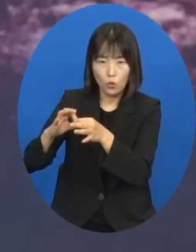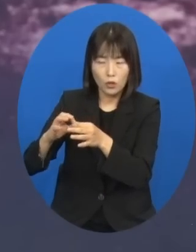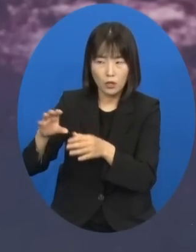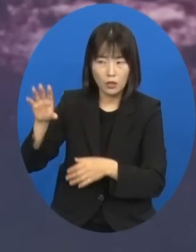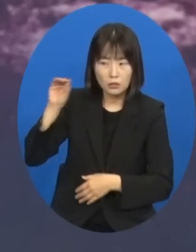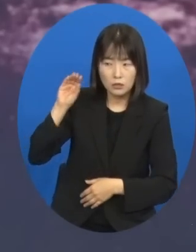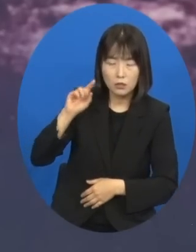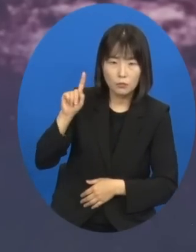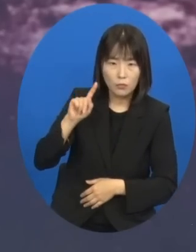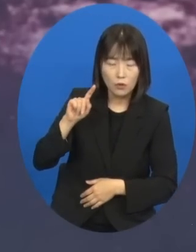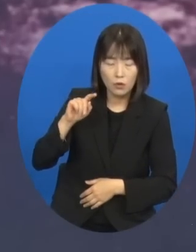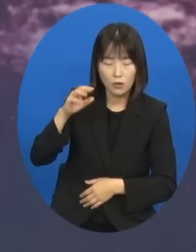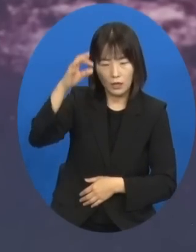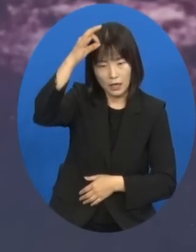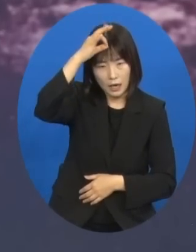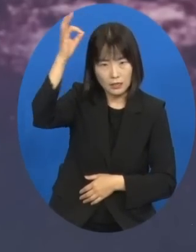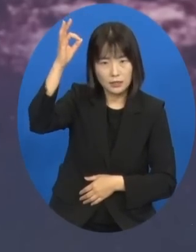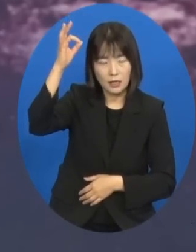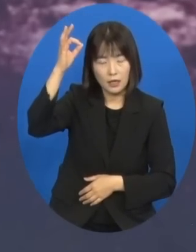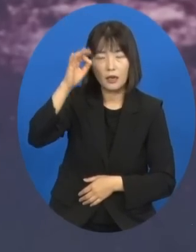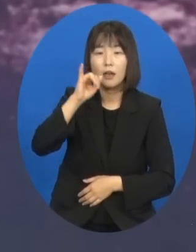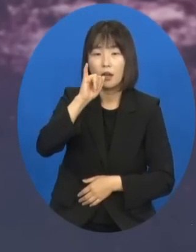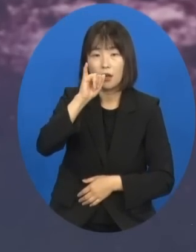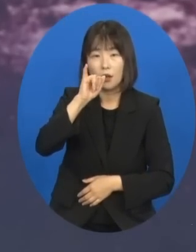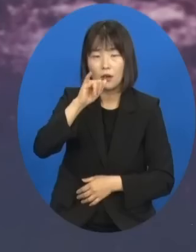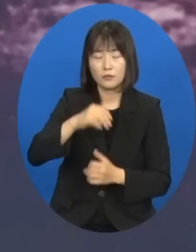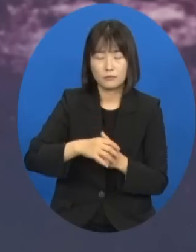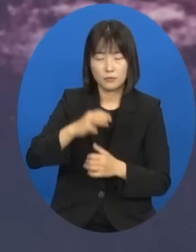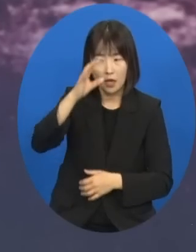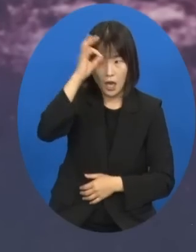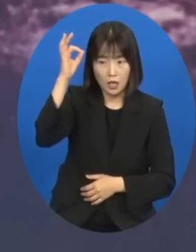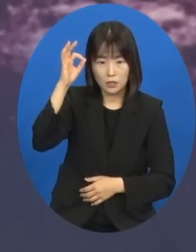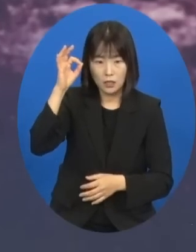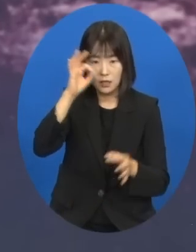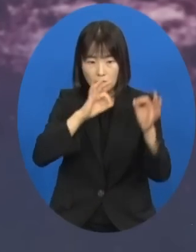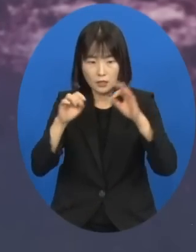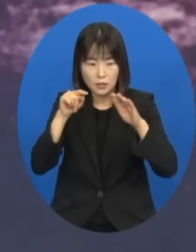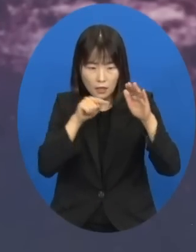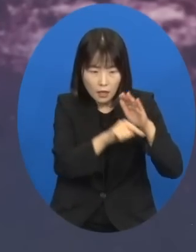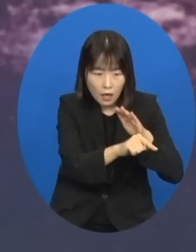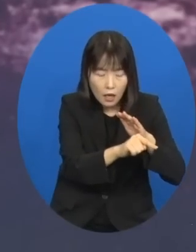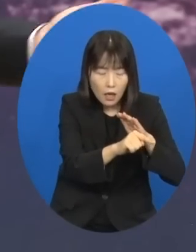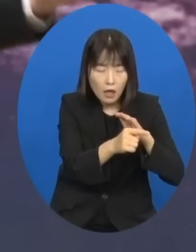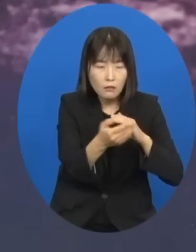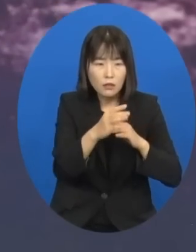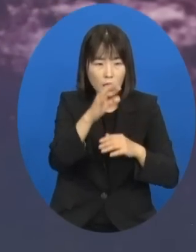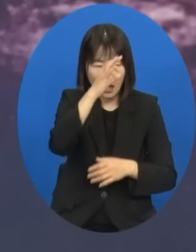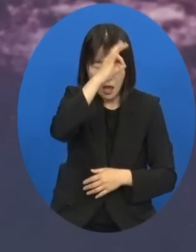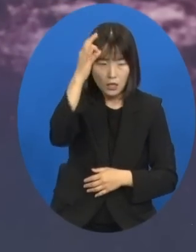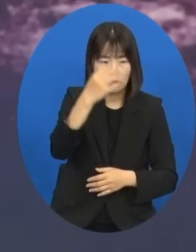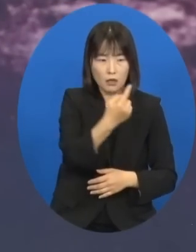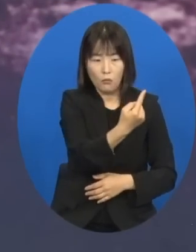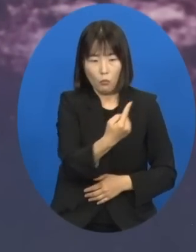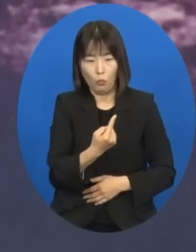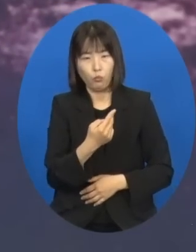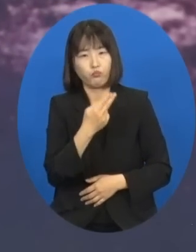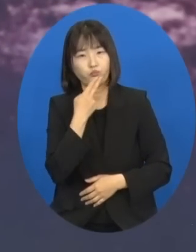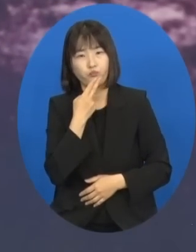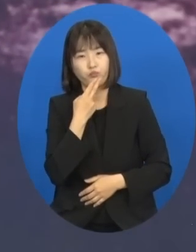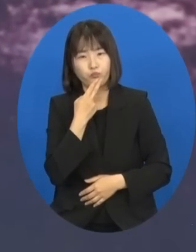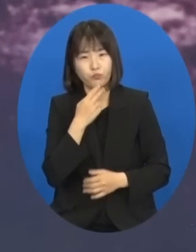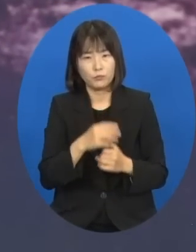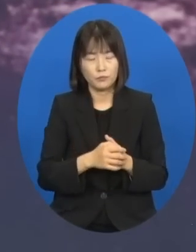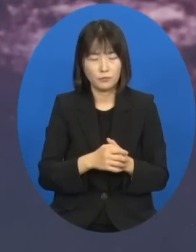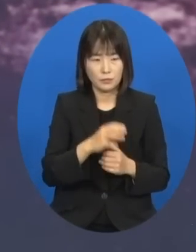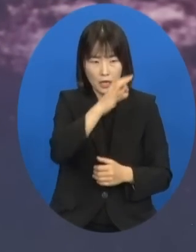사람이 있습니다. 근데 그를 찾아갑니다. 근데 엘리사가 나오지도 않아요. 자기가 기대하기로는 그가 와서 자기에게 뭐